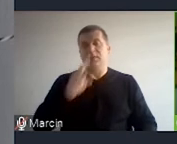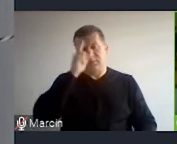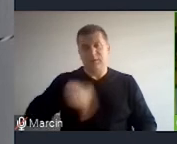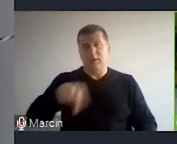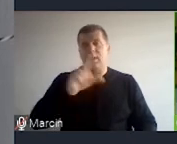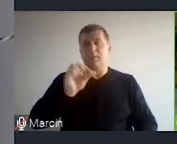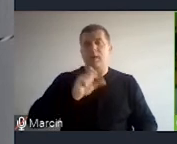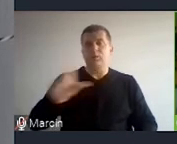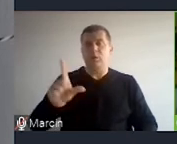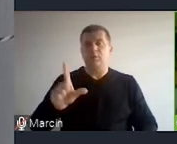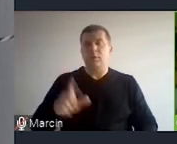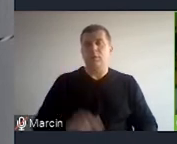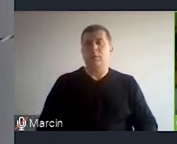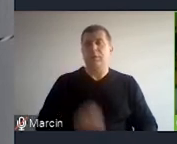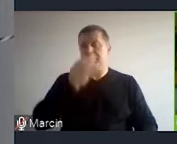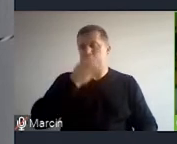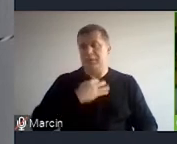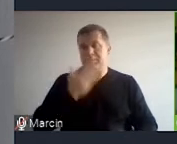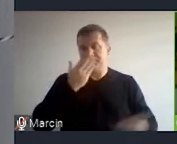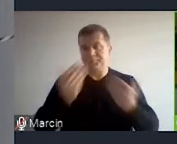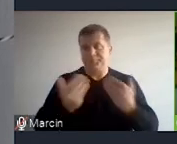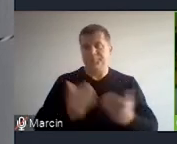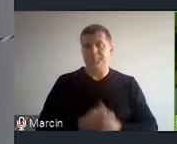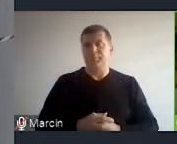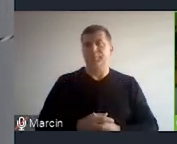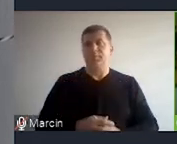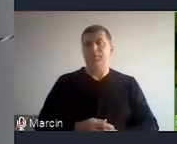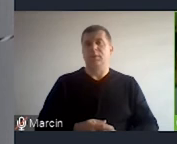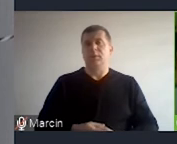personelu, a pytanie brzmi.